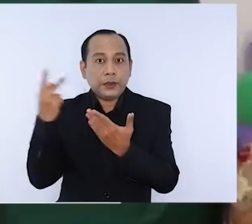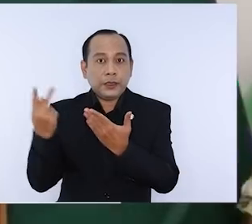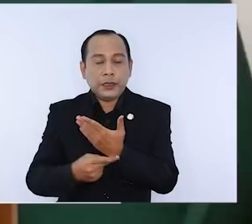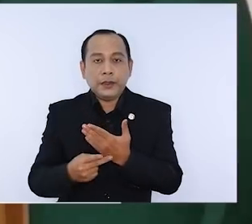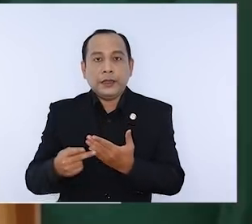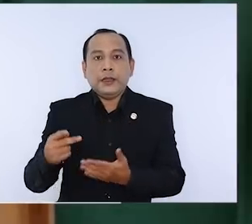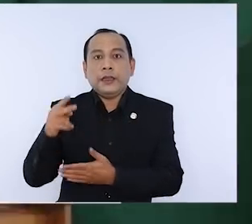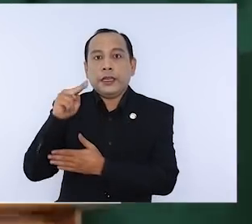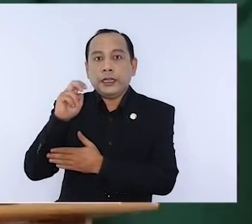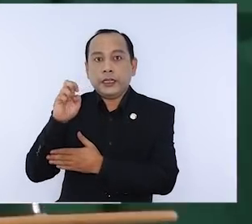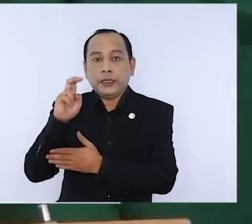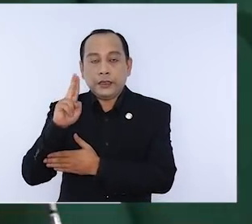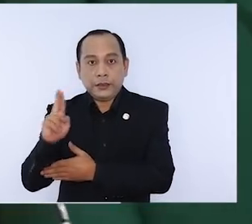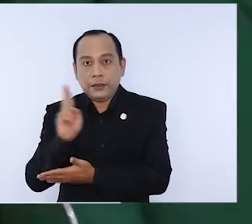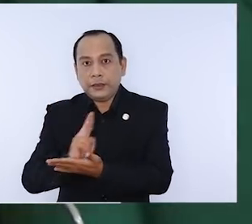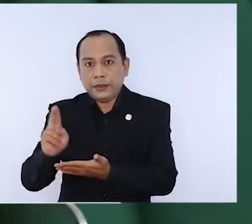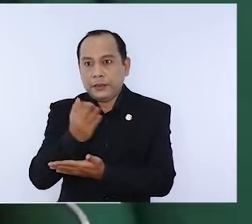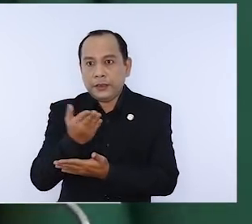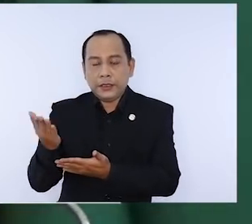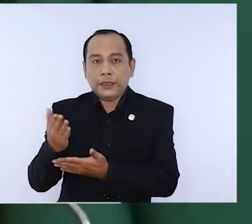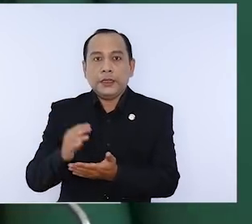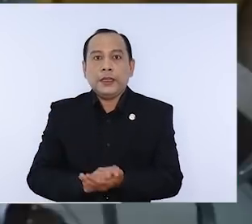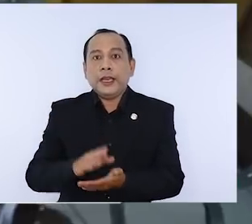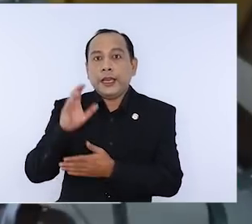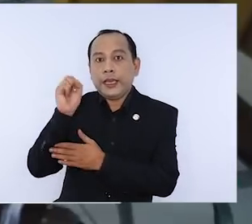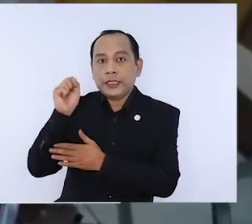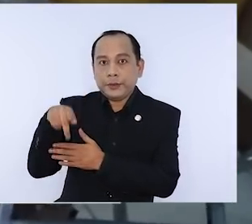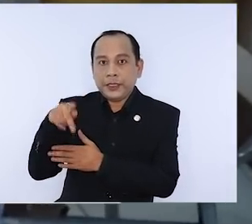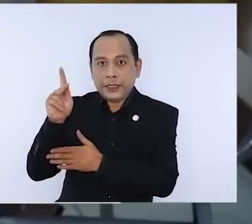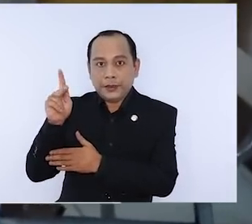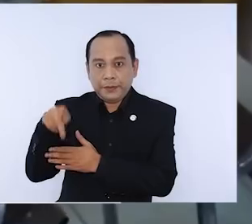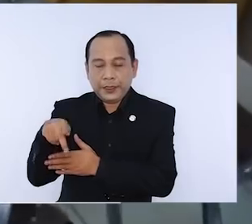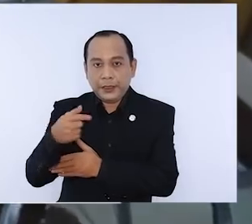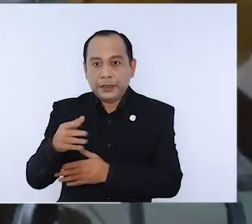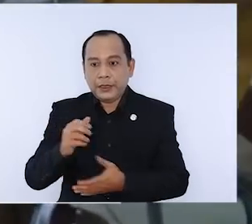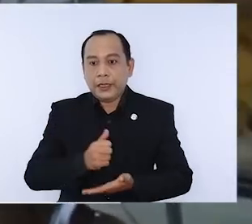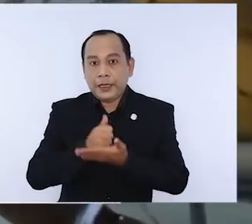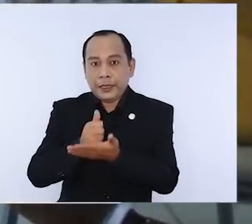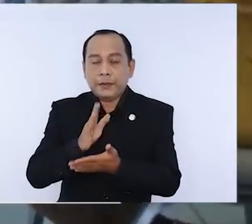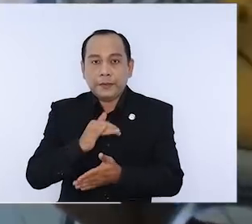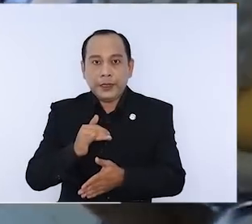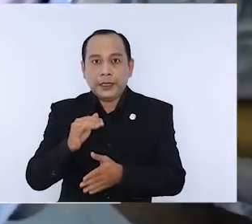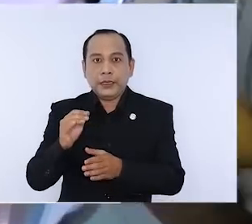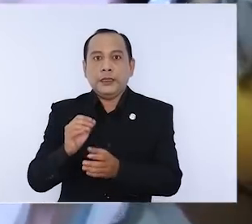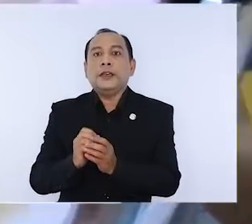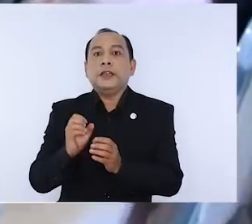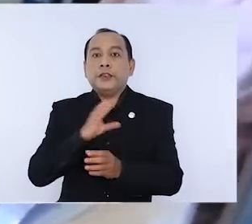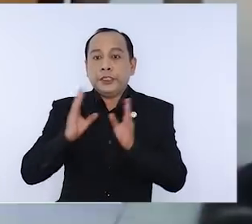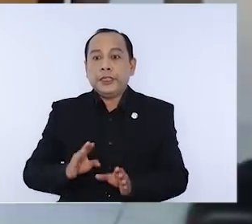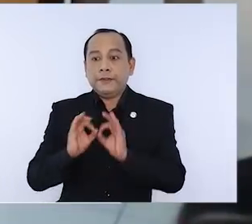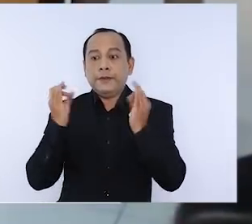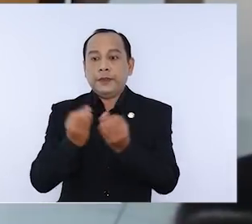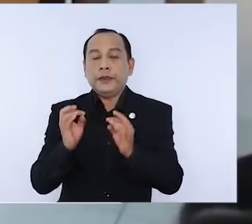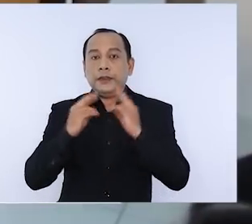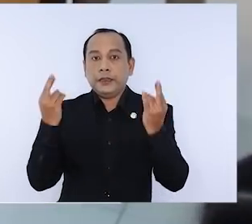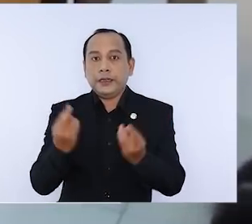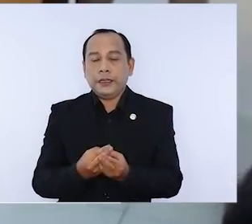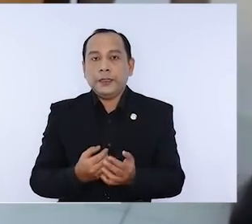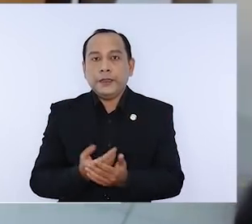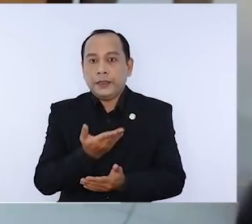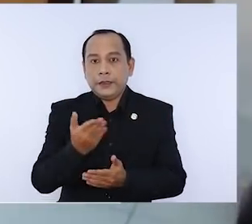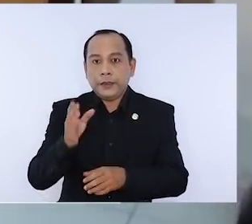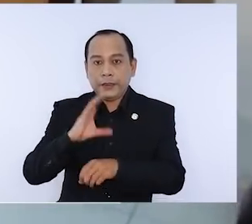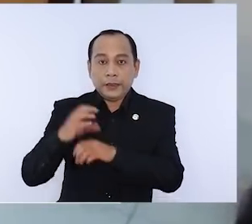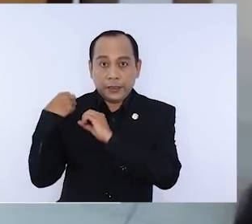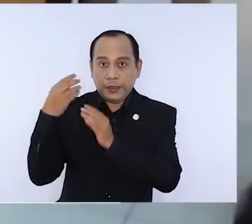New Era University na Special Pre-Kindergarten Program sa pakikipagtulungan ng mga kapisanang pansambahayan, partikular ng mga